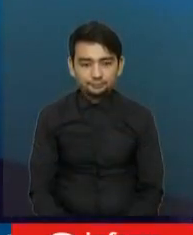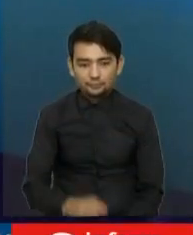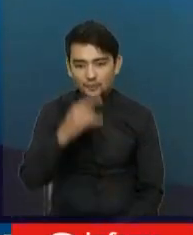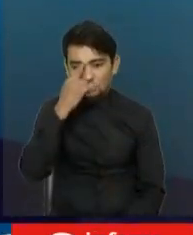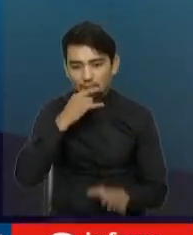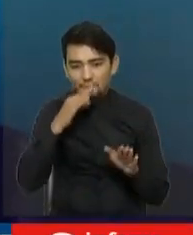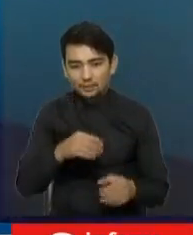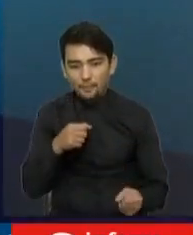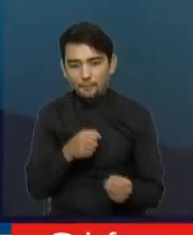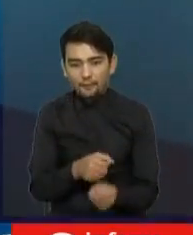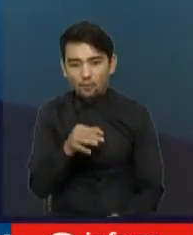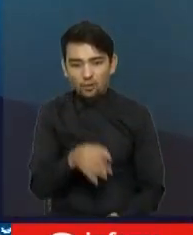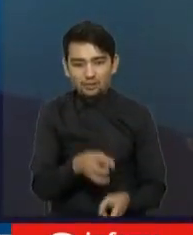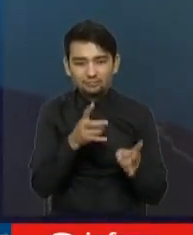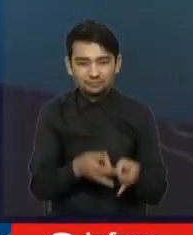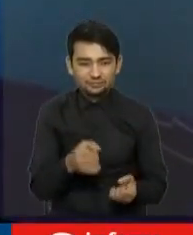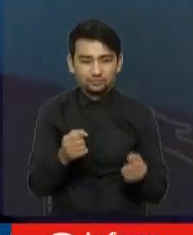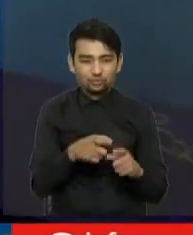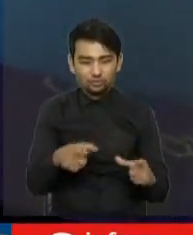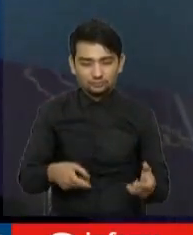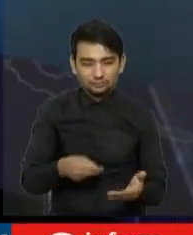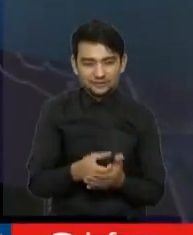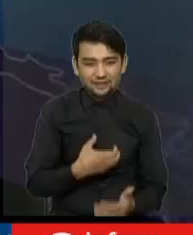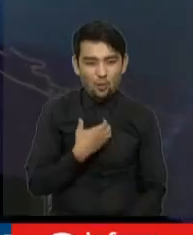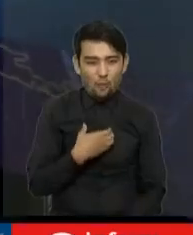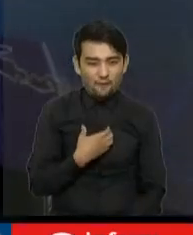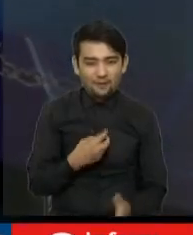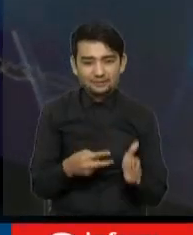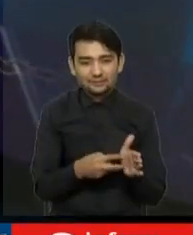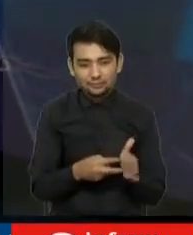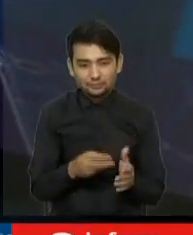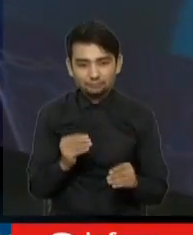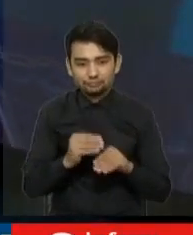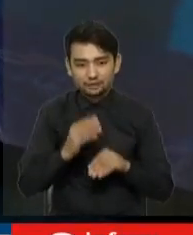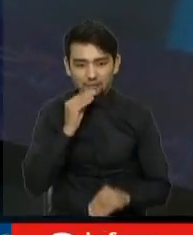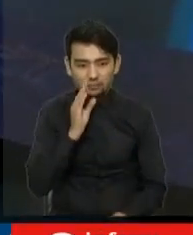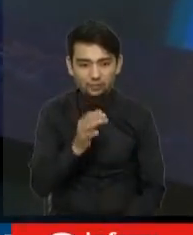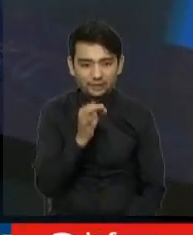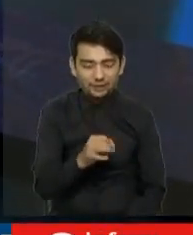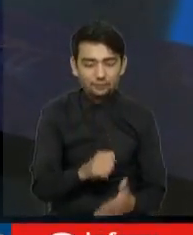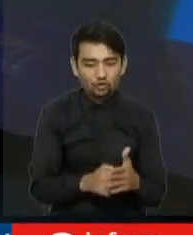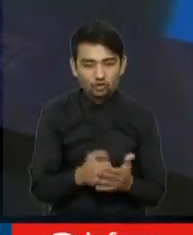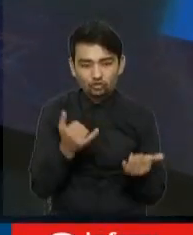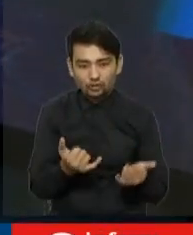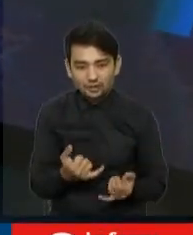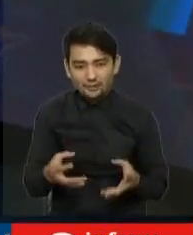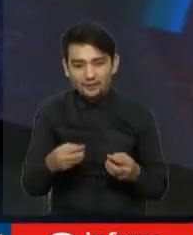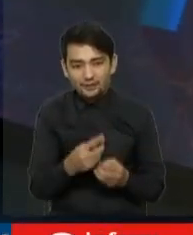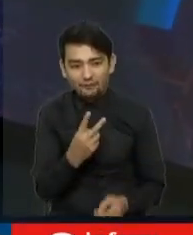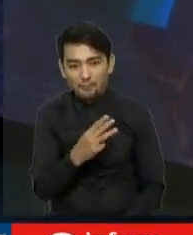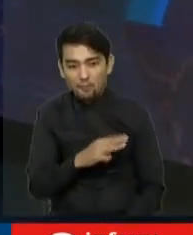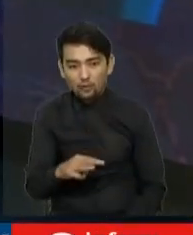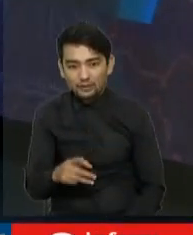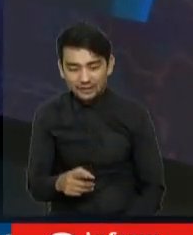Kazakistan'da жол көлік апатынан зардап шеккен жүргізушілерге төленетін сақтандыру сомасы өсуі мүмкін. Себебі елімізде берілетін 2 миллион